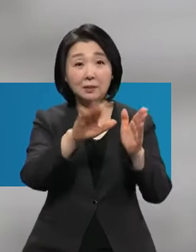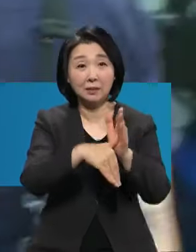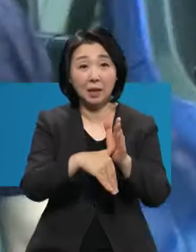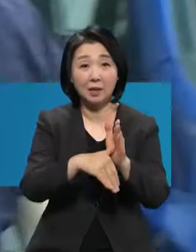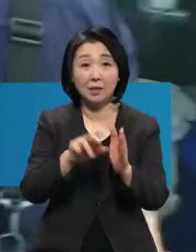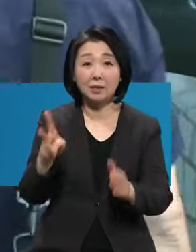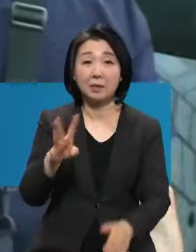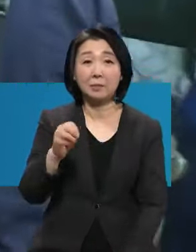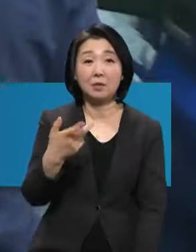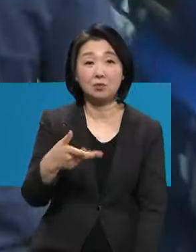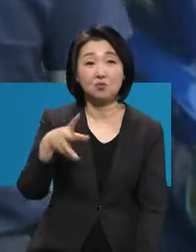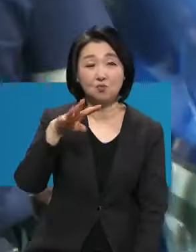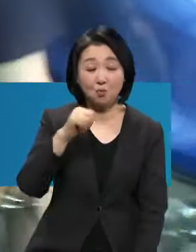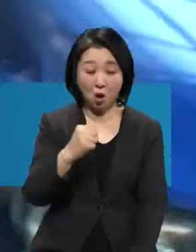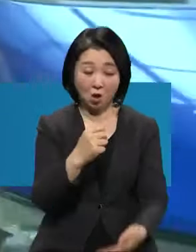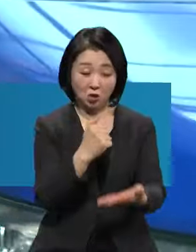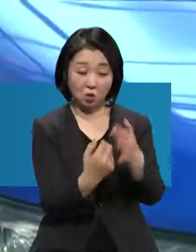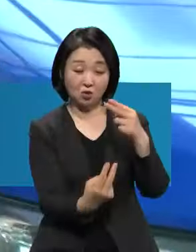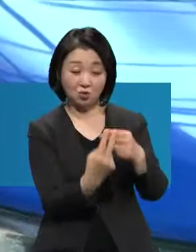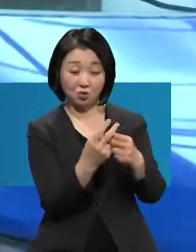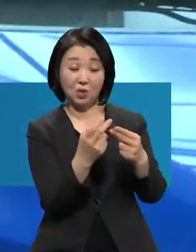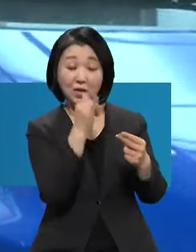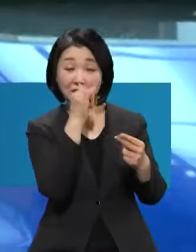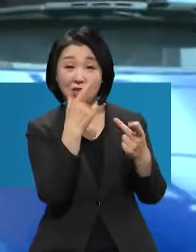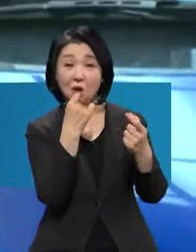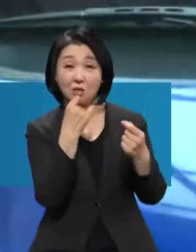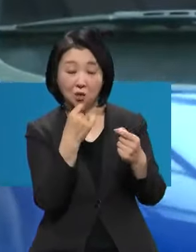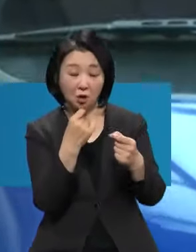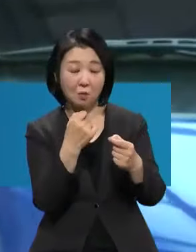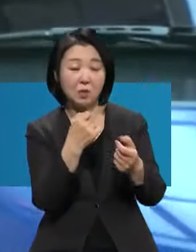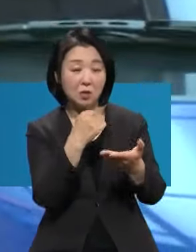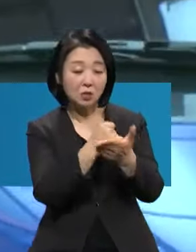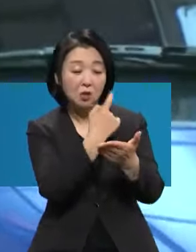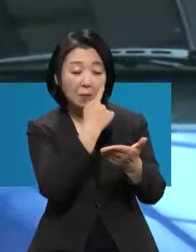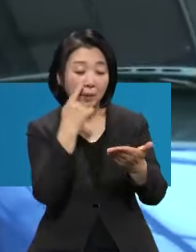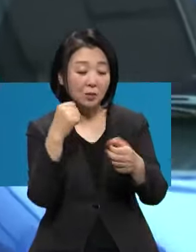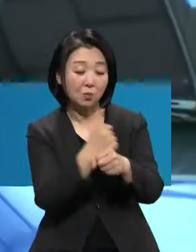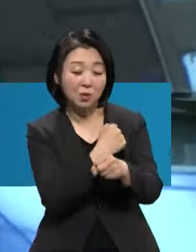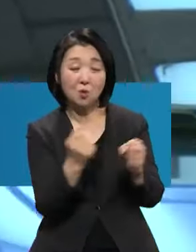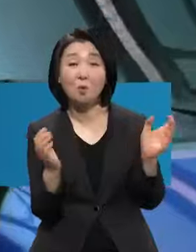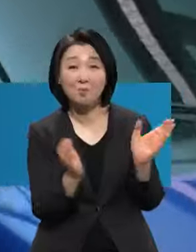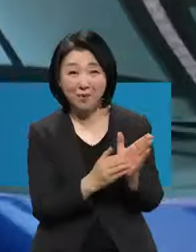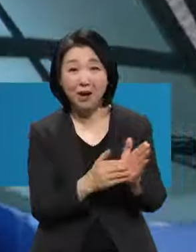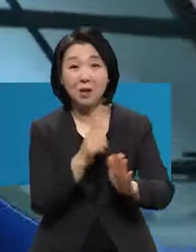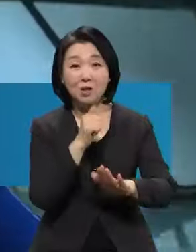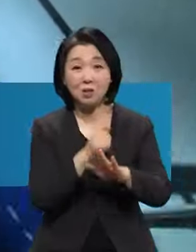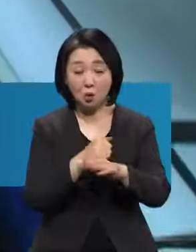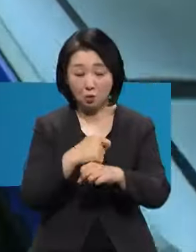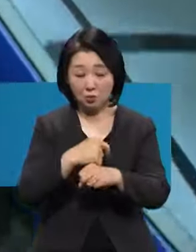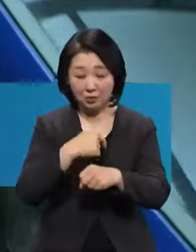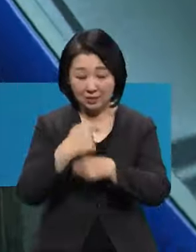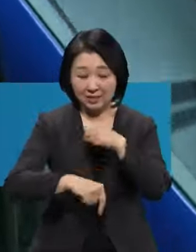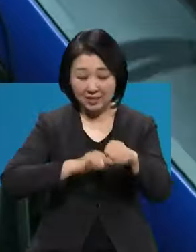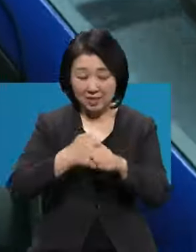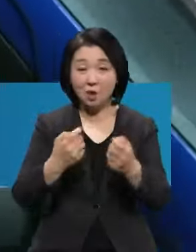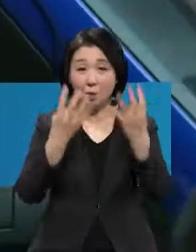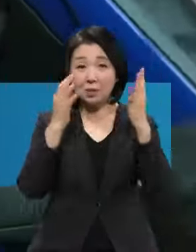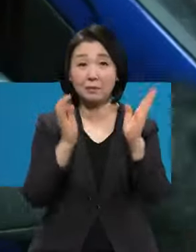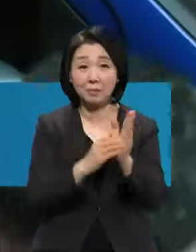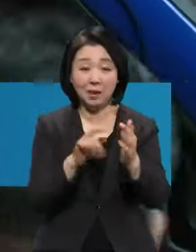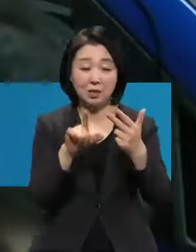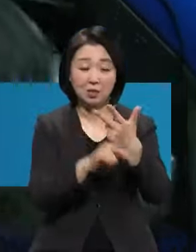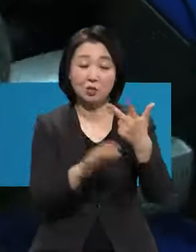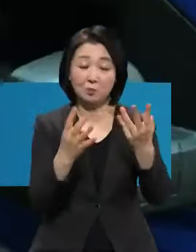349억 원이 저축은행에 예치된 것처럼 잔고증명서를 위조한 혐의 등으로 징역 1년이 확정 지난해